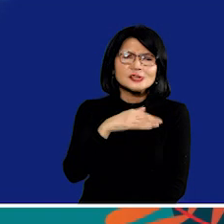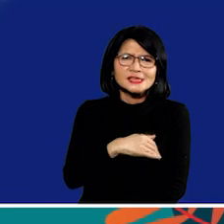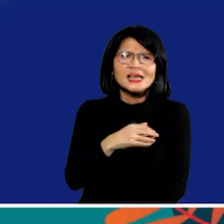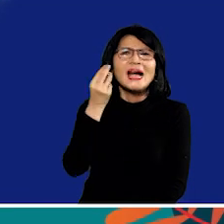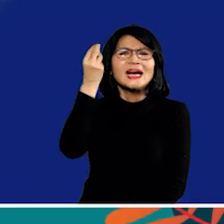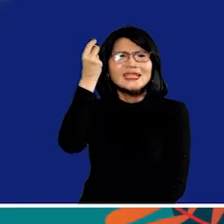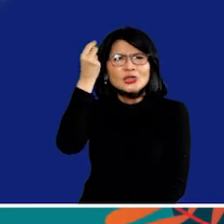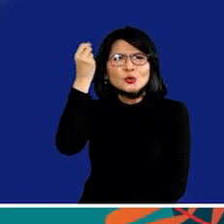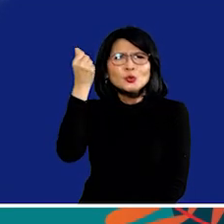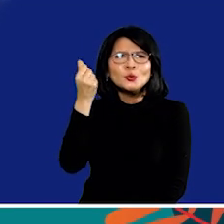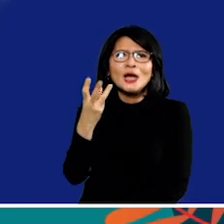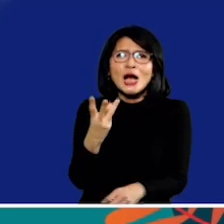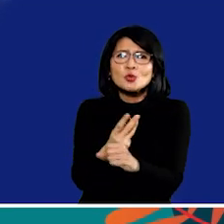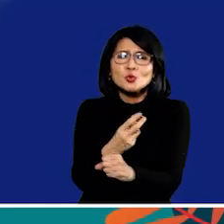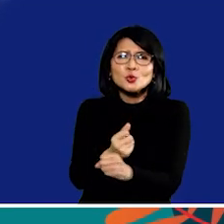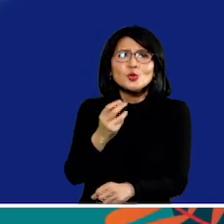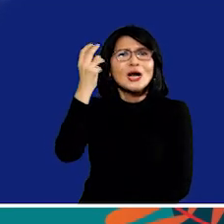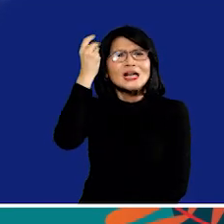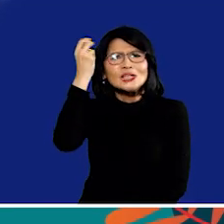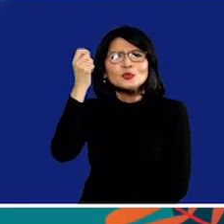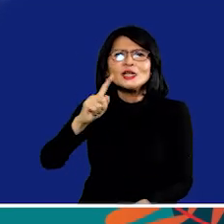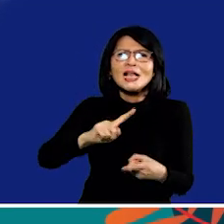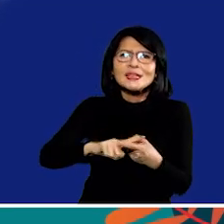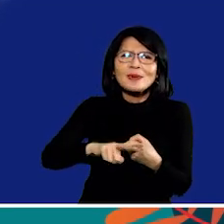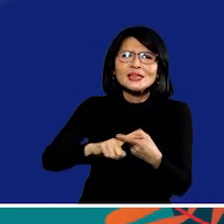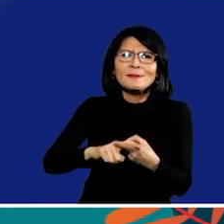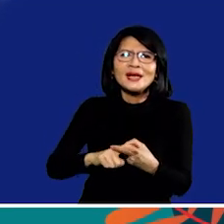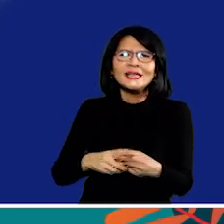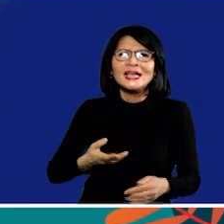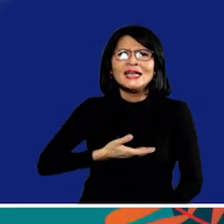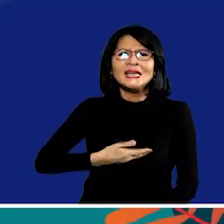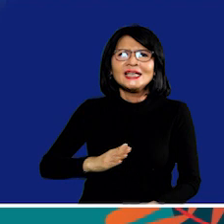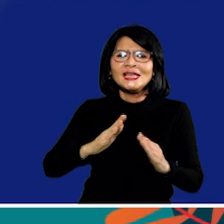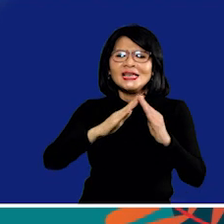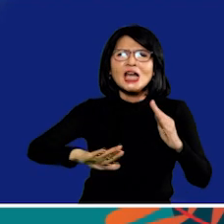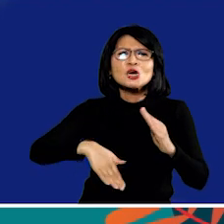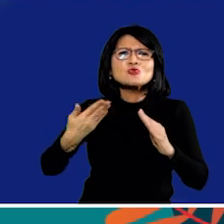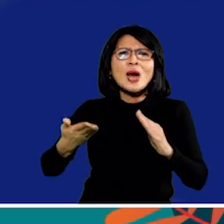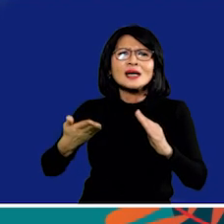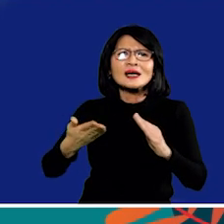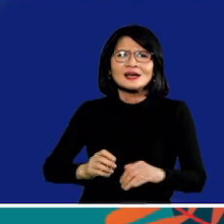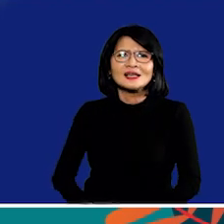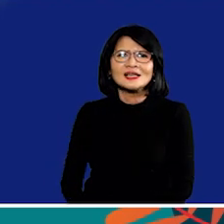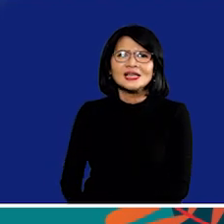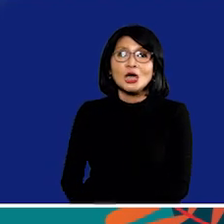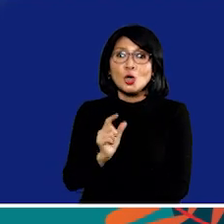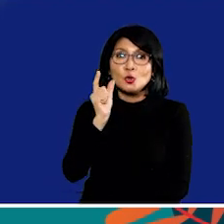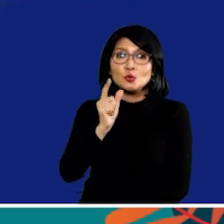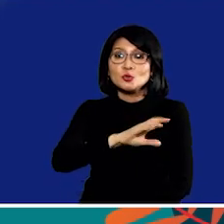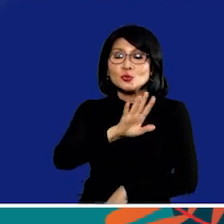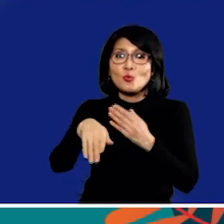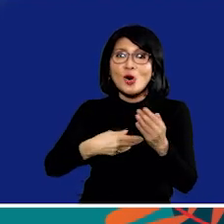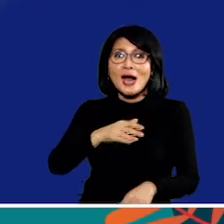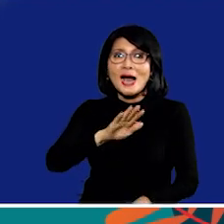sama guru-guru, kangen sama teman-teman mereka, ingin keluar dari rumah. Jadi untuk semua adik-adik saya ucapkan